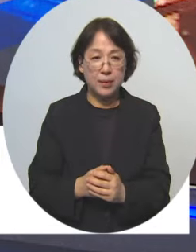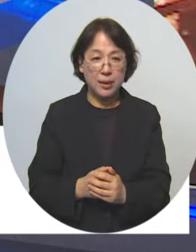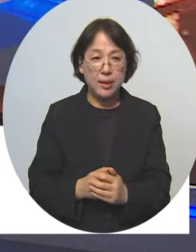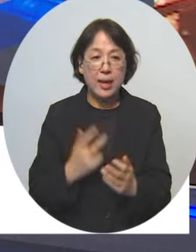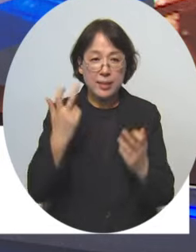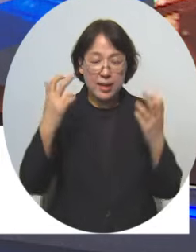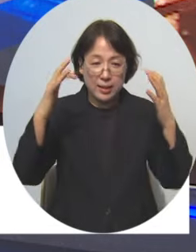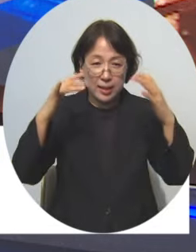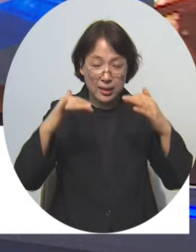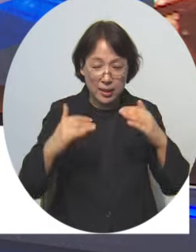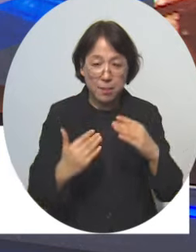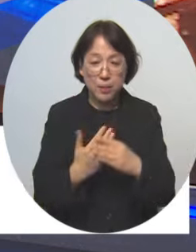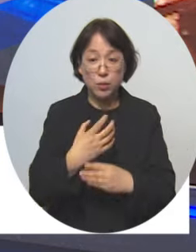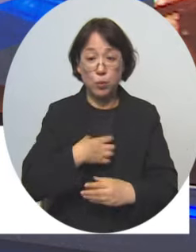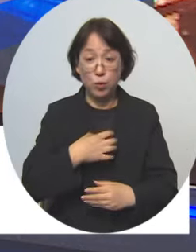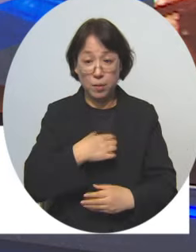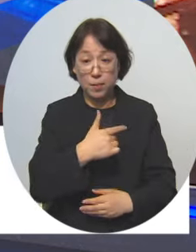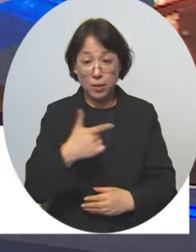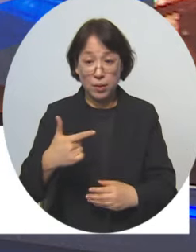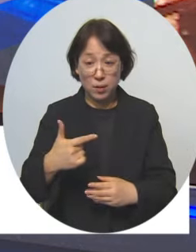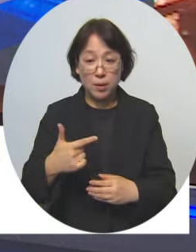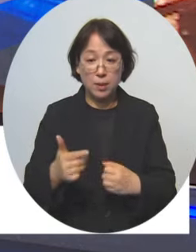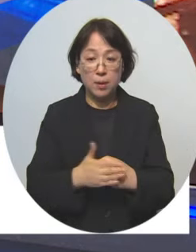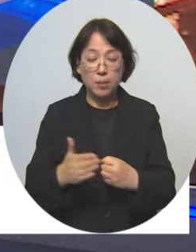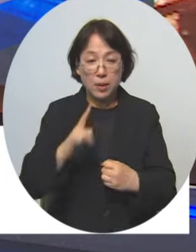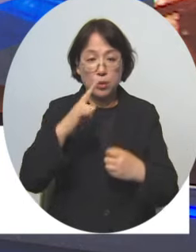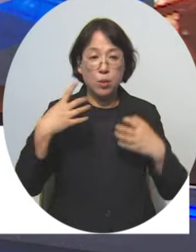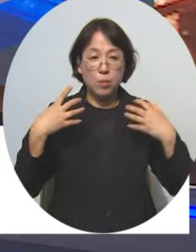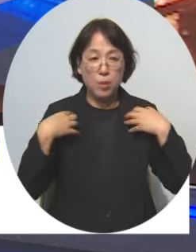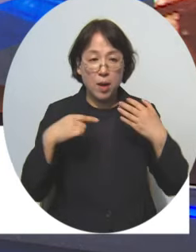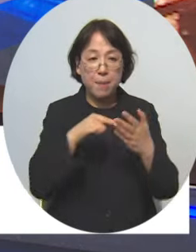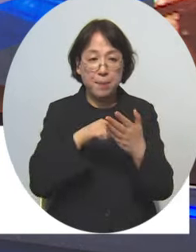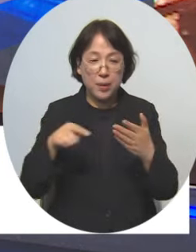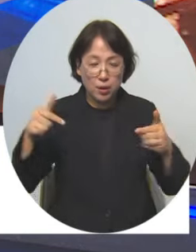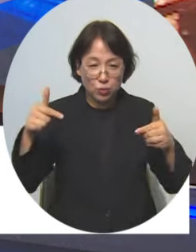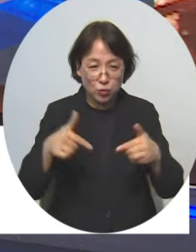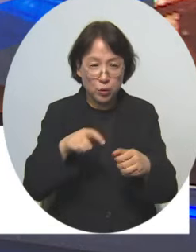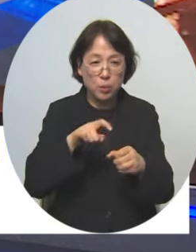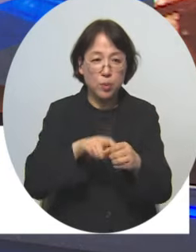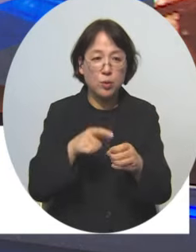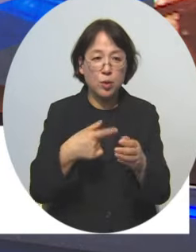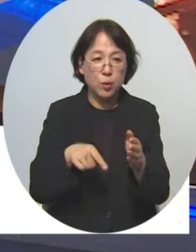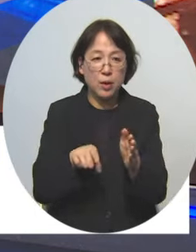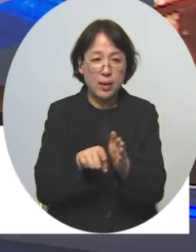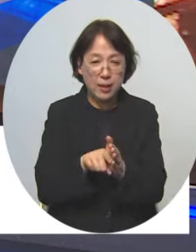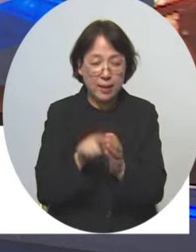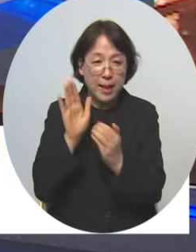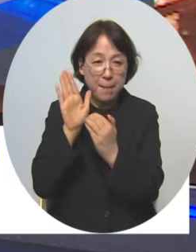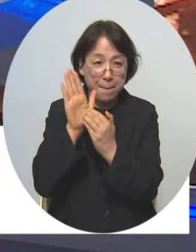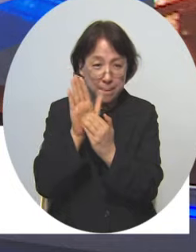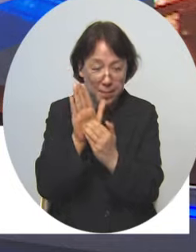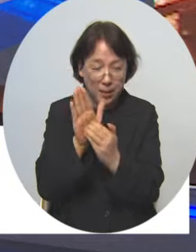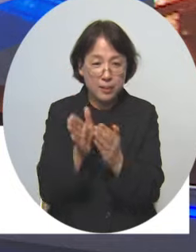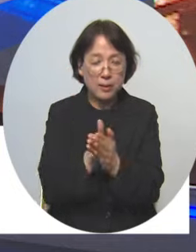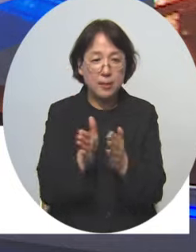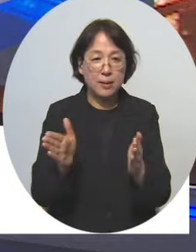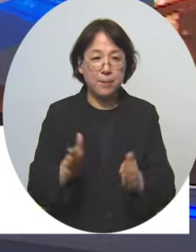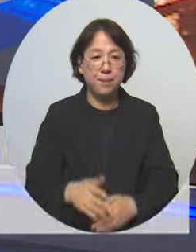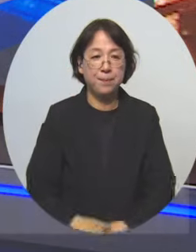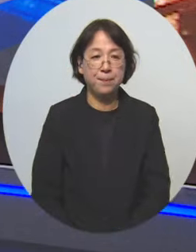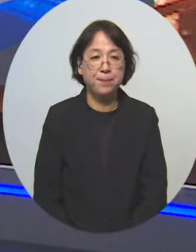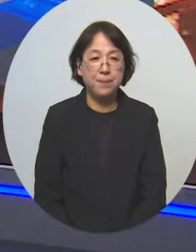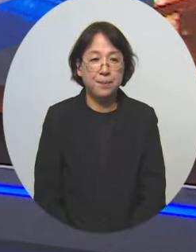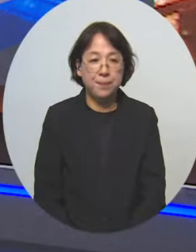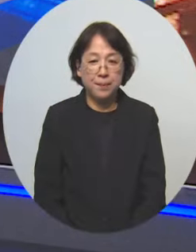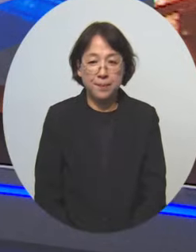발생 위험이 한층 높아짐에 따라 정부가 산사태 피해를 최소화하기 위한 선제적 대응에 나섰습니다. 김현지 기자가